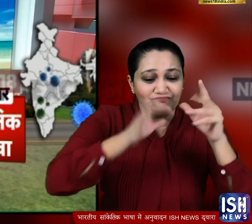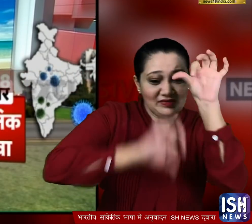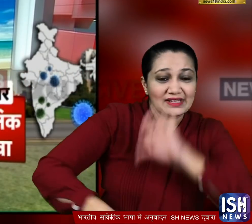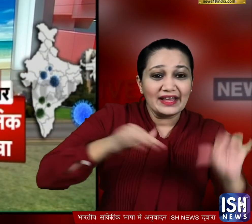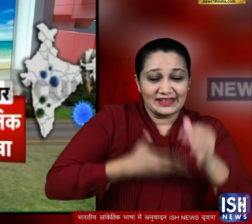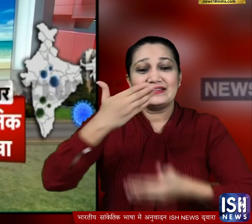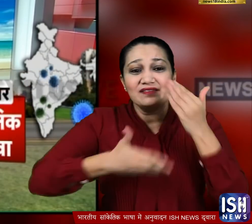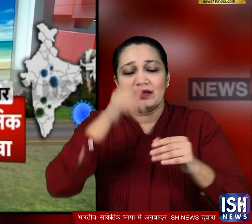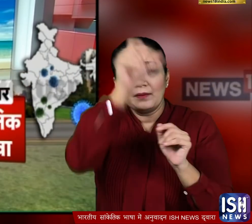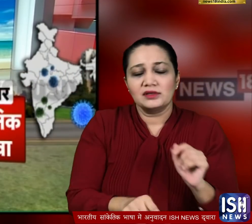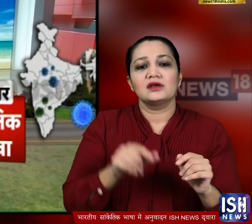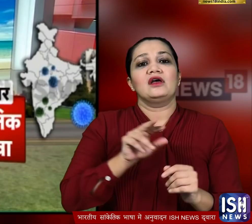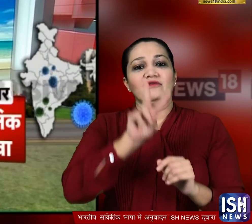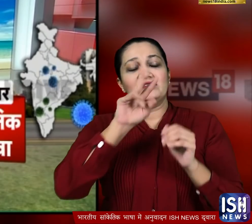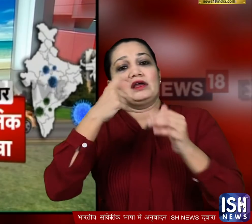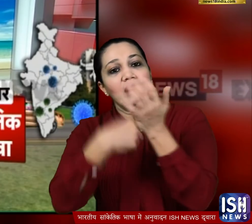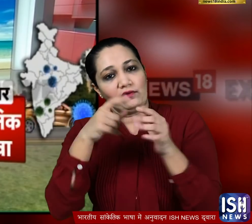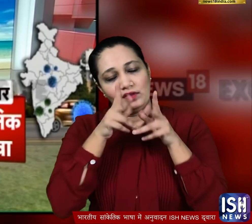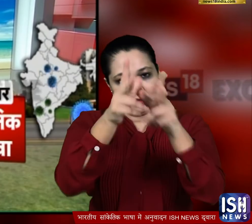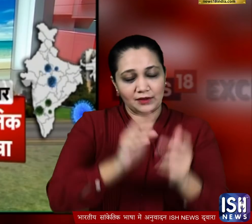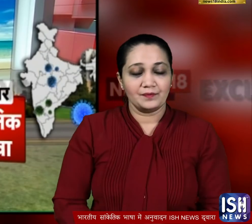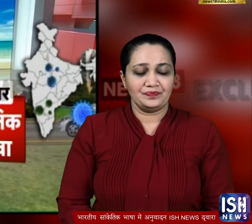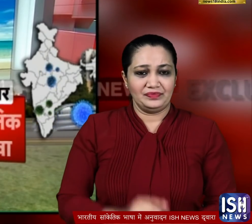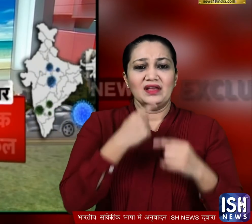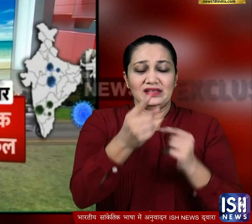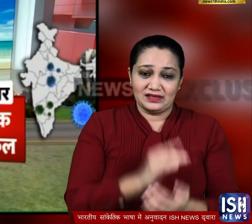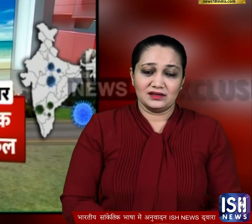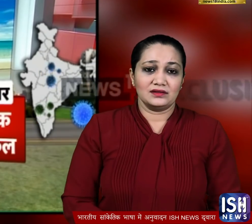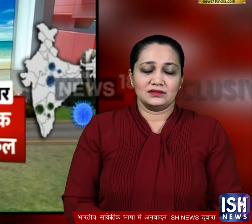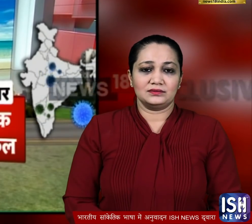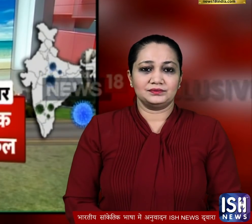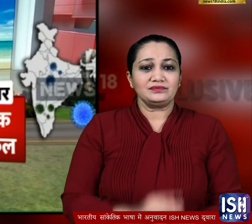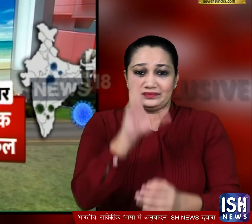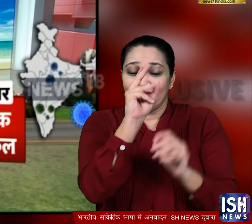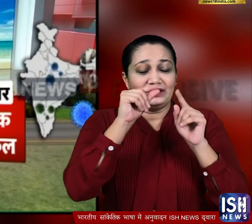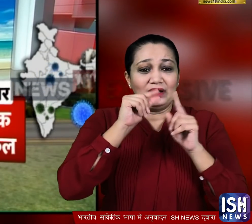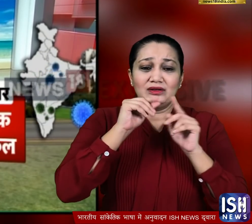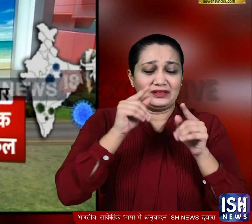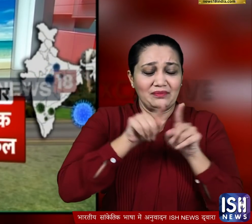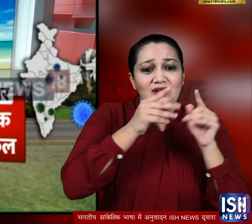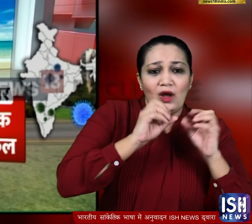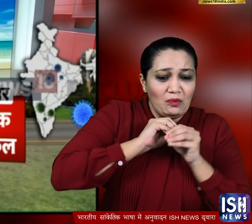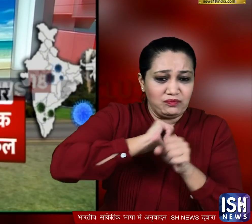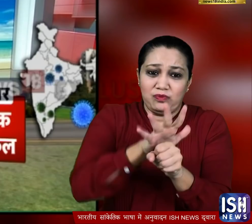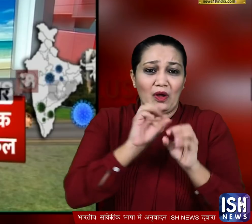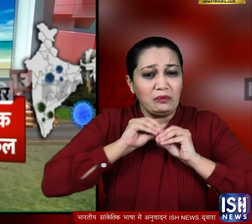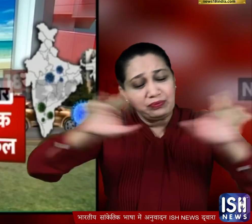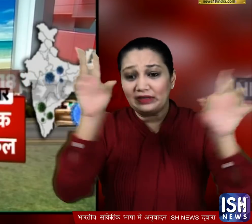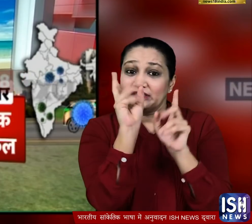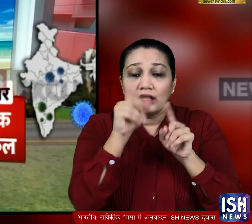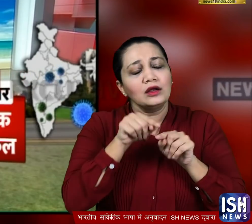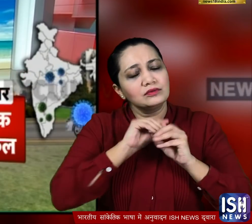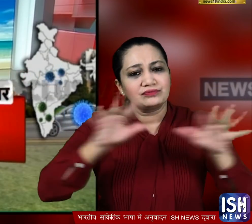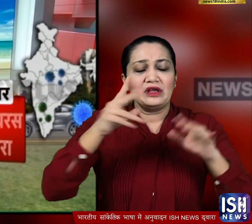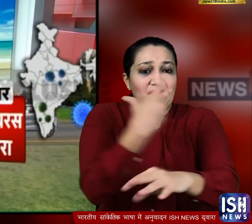वैज्ञानिक सलाहकार के विजय राघवन ने दी, जिन्होंने दावा किया कि तीसरी लहर को आने से कोई रोक नहीं सकता, क्योंकि